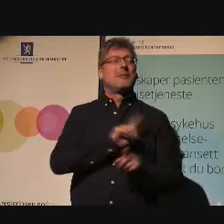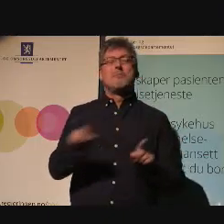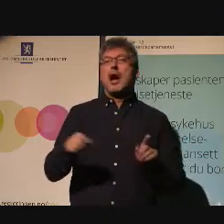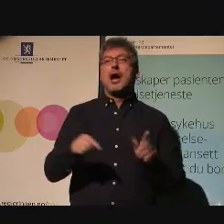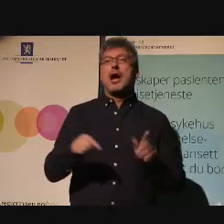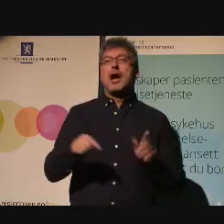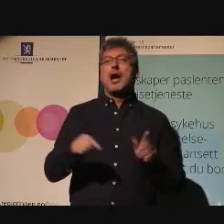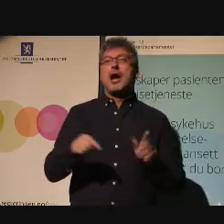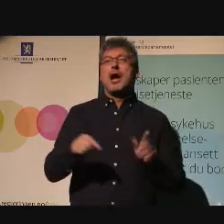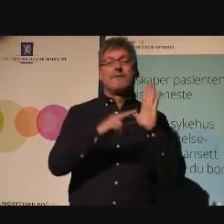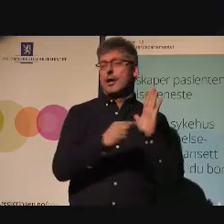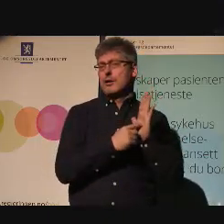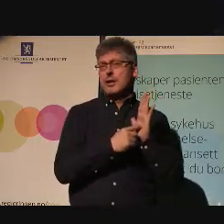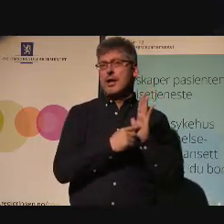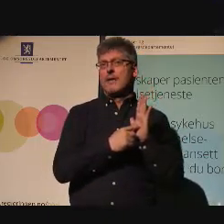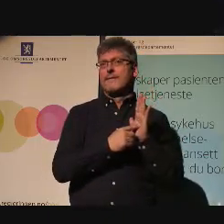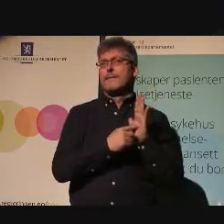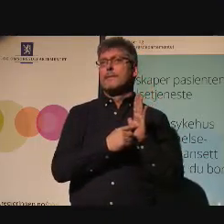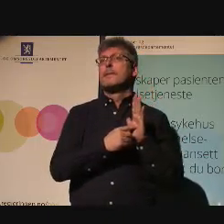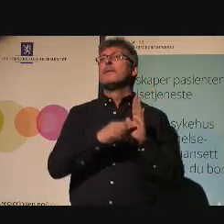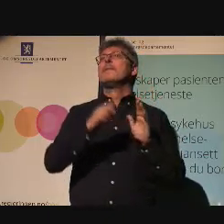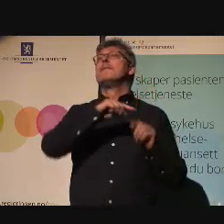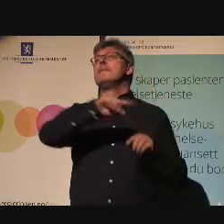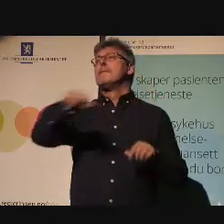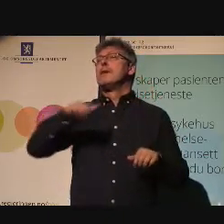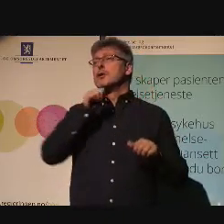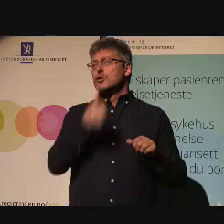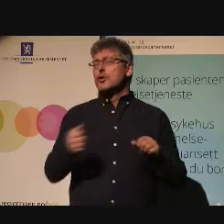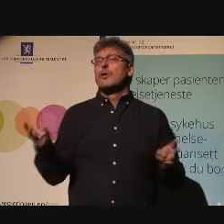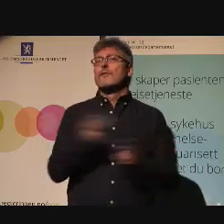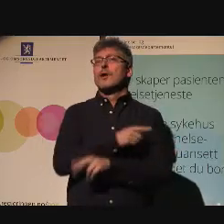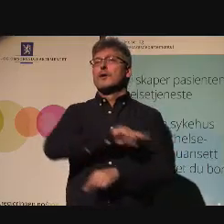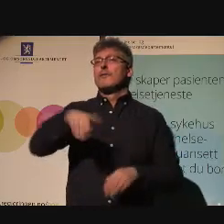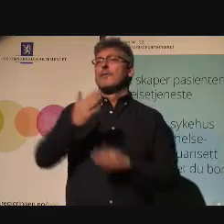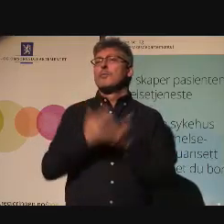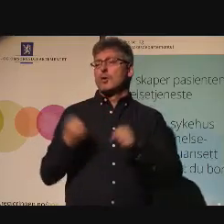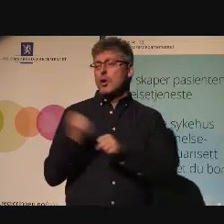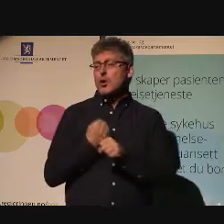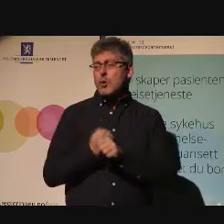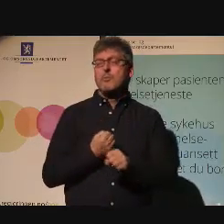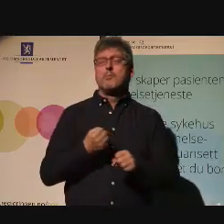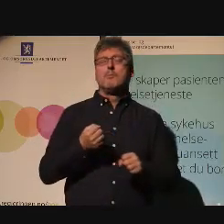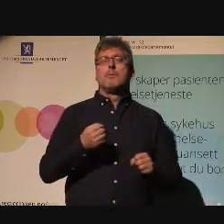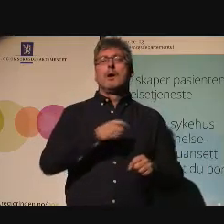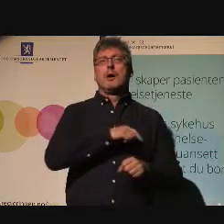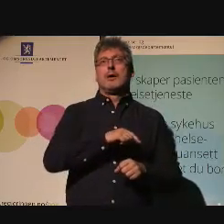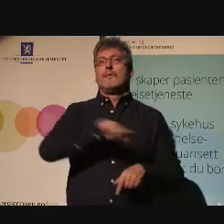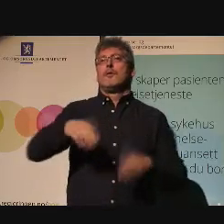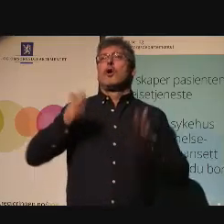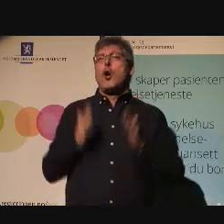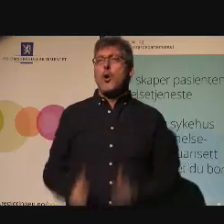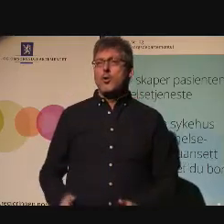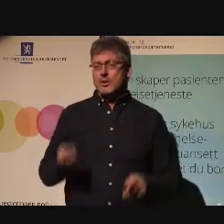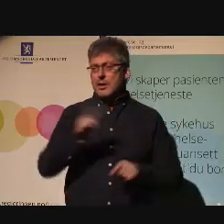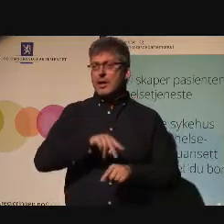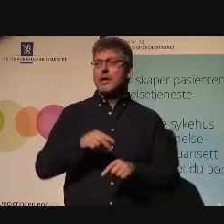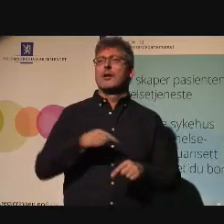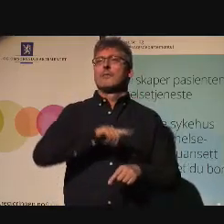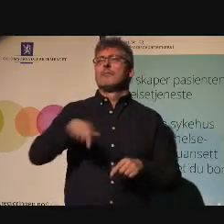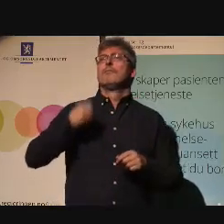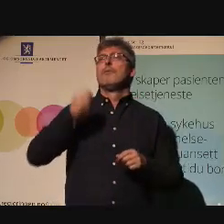lover. Vi er også nødt til å endre måten en jobber på, og vi må endre holdninger og kultur.